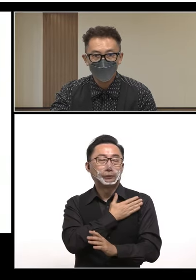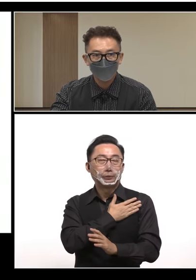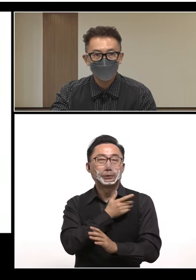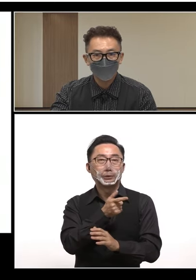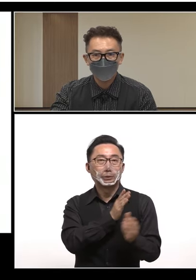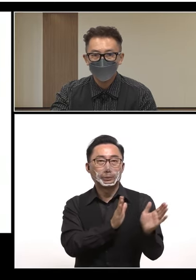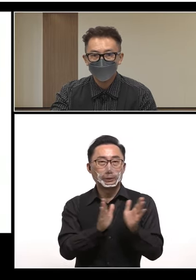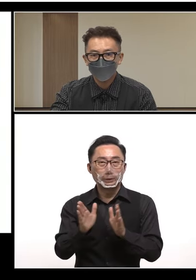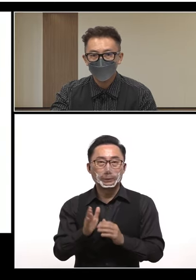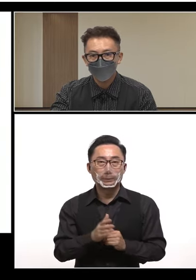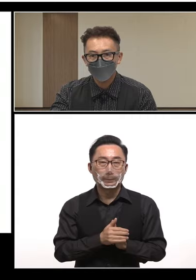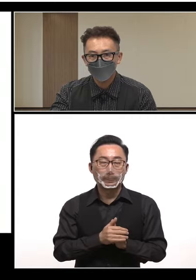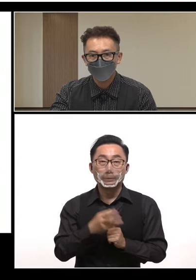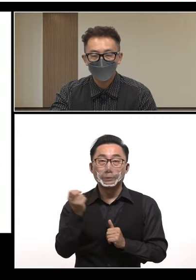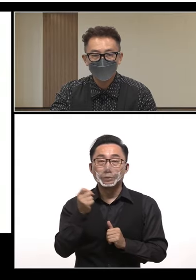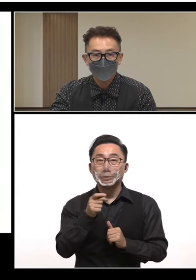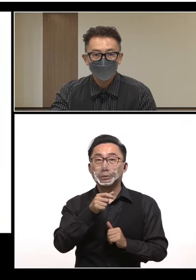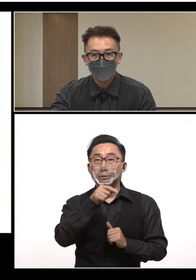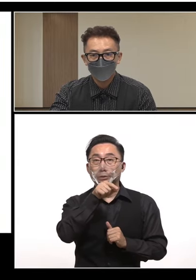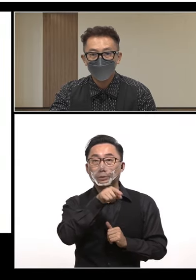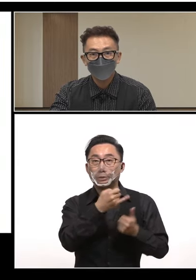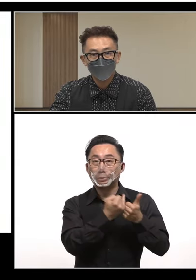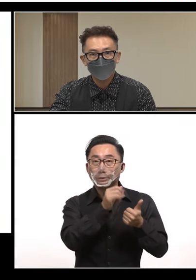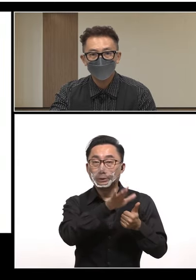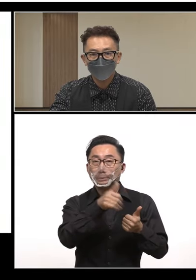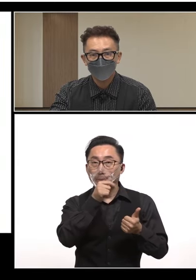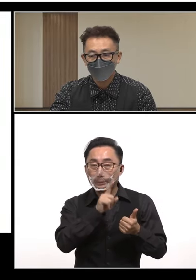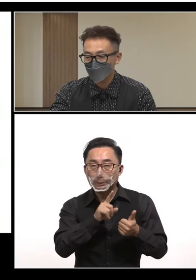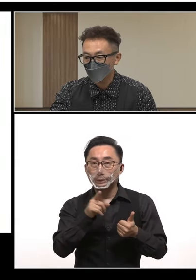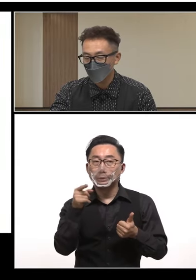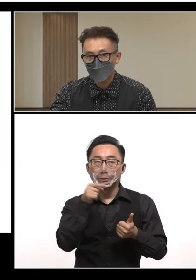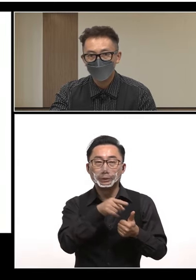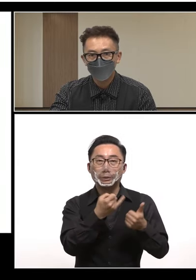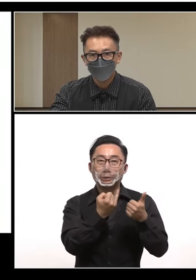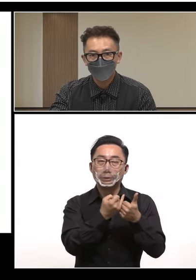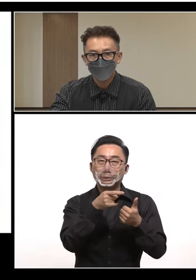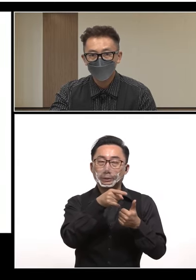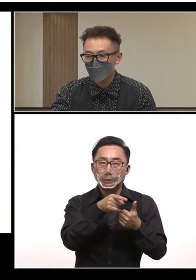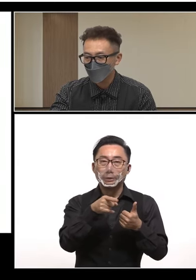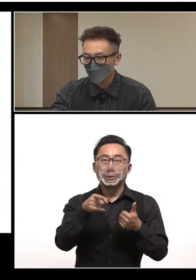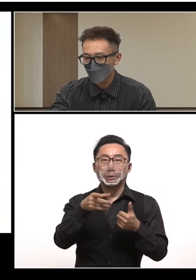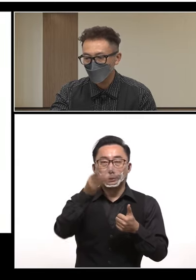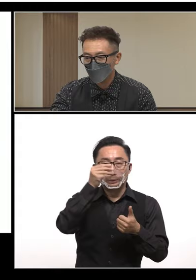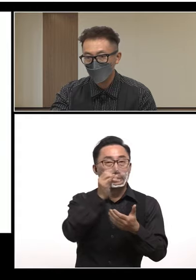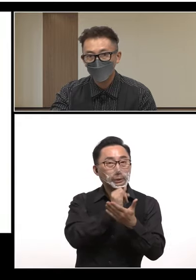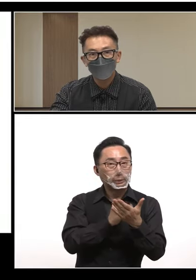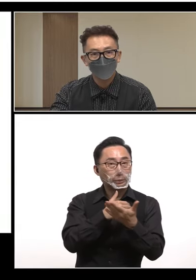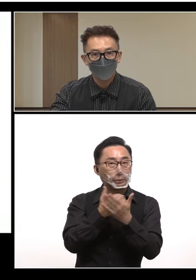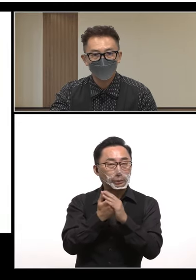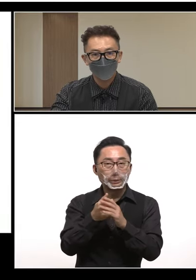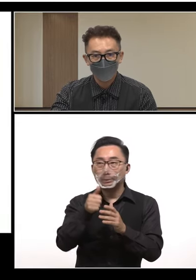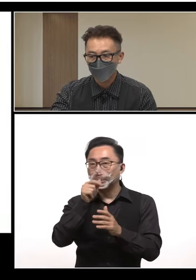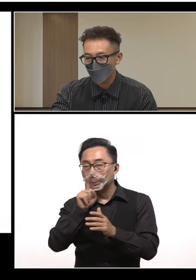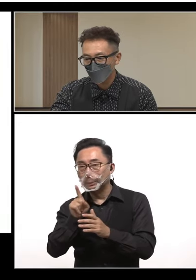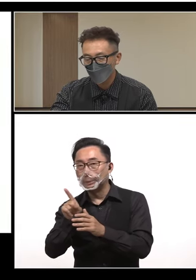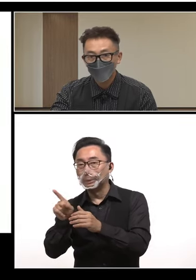同埋我哋都覺得咧家長啦，無論喺學業啦，或者喺學習藝術啦，唔同嘅範疇咧都好有幫助嘅，